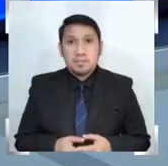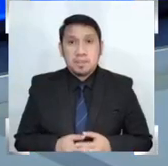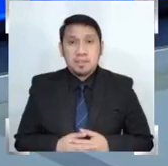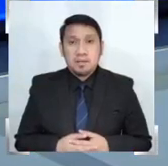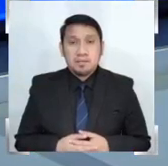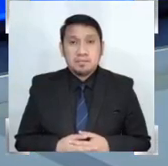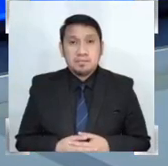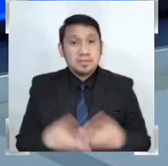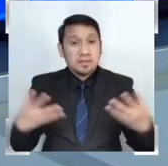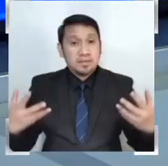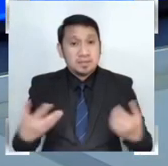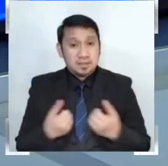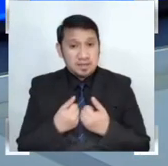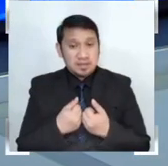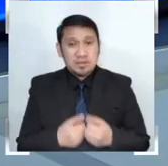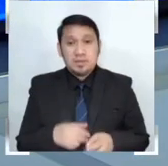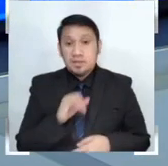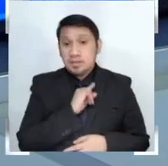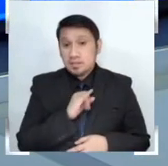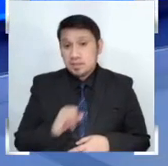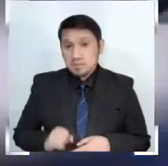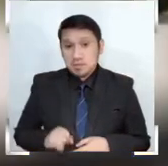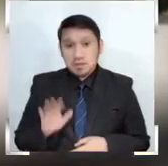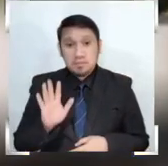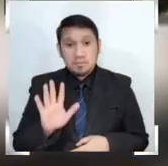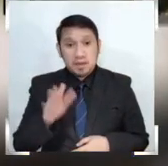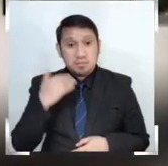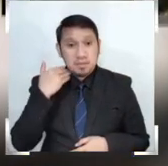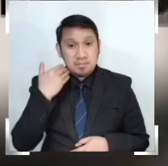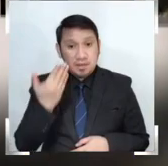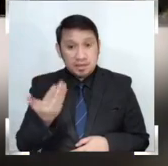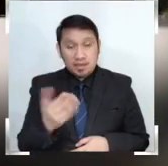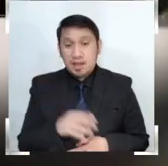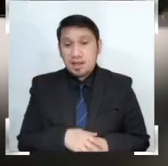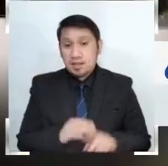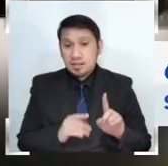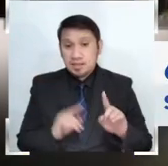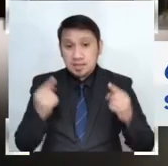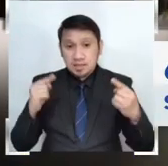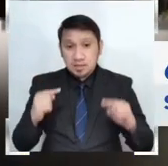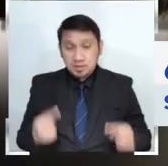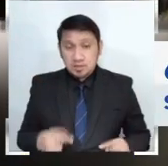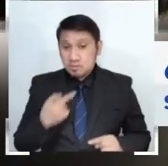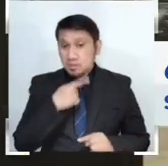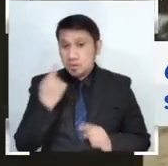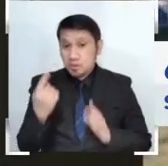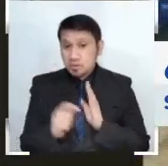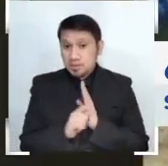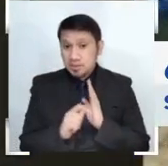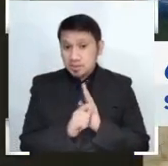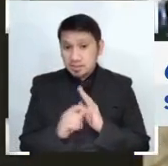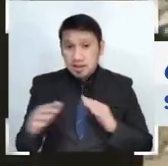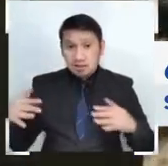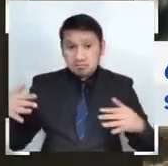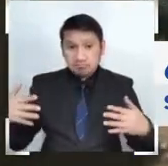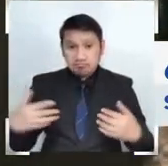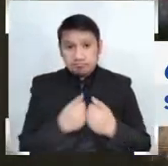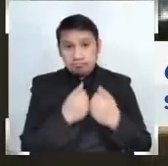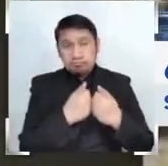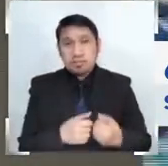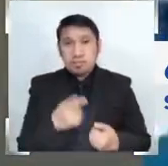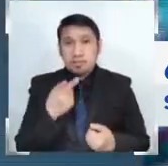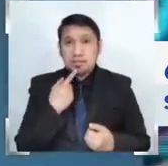Disgrasya po sa Isabela, animang patay at isang sugatan sa pag-araro ng trailer truck sa bayan ng Tumawini. Batay sa